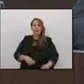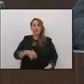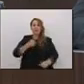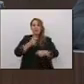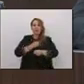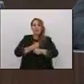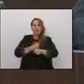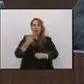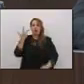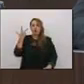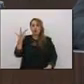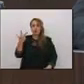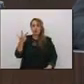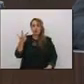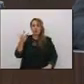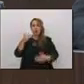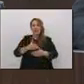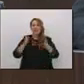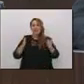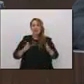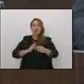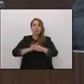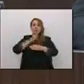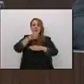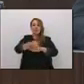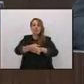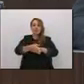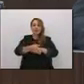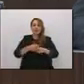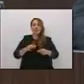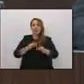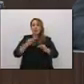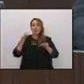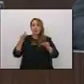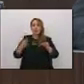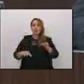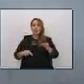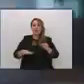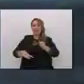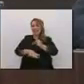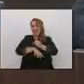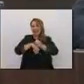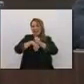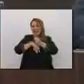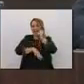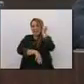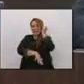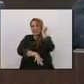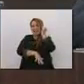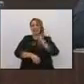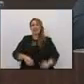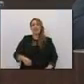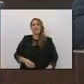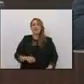بين ثلاث قطاعات أو أربع قطاعات لتخطيه مع حلول جذرية. أما بالنسبة للناس اللي